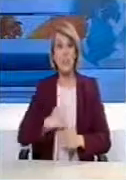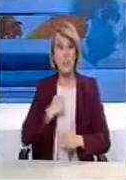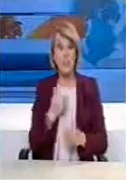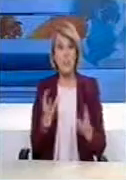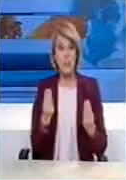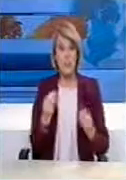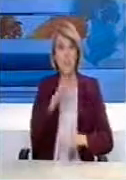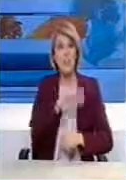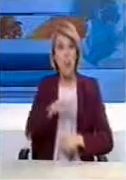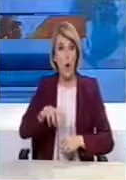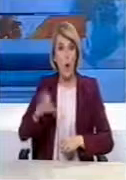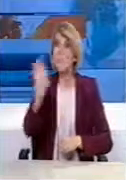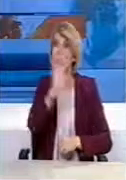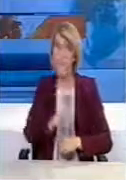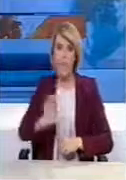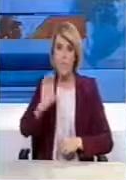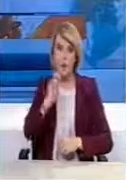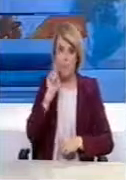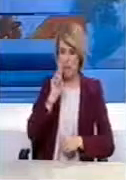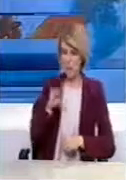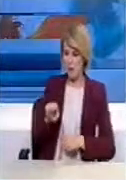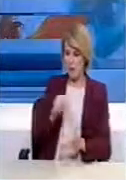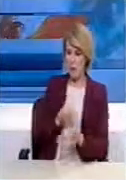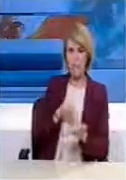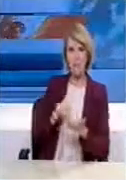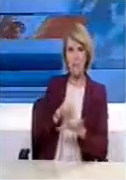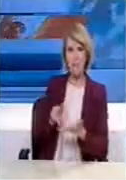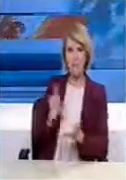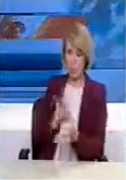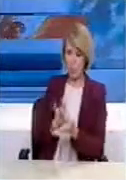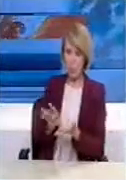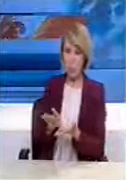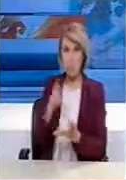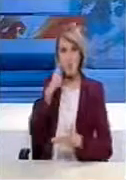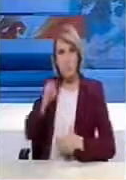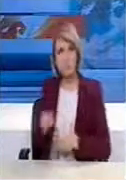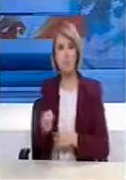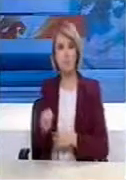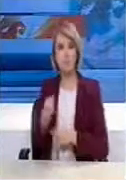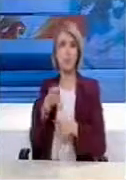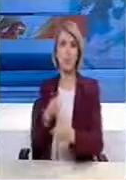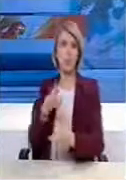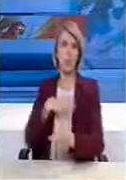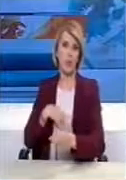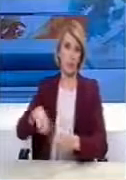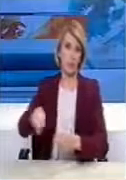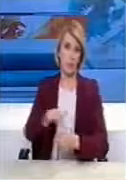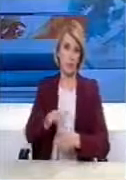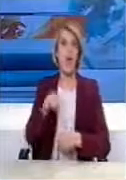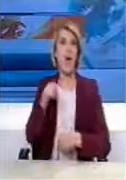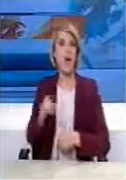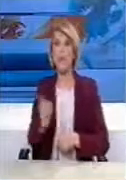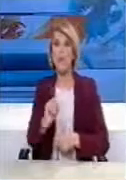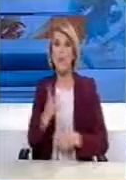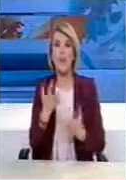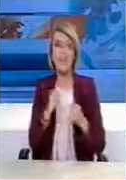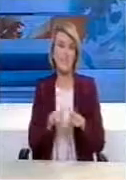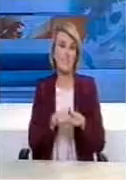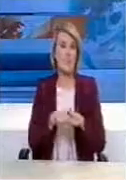απειλή. Δεν είναι απειλή, είναι ευάλωτη ομάδα. Τα επιλεκτικά μέτρα δεν αφορούν αυτούς, αφορούν τη διασπορά του ιού